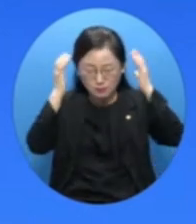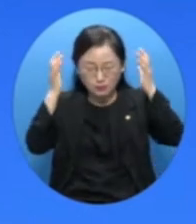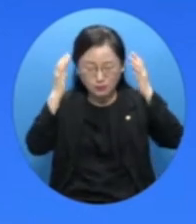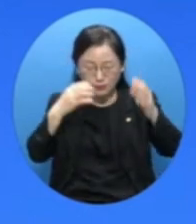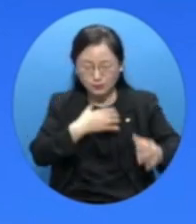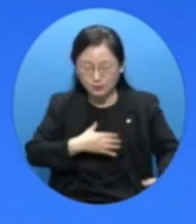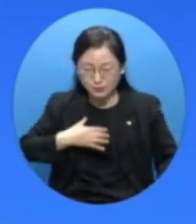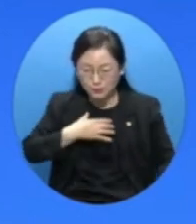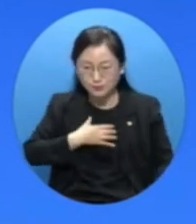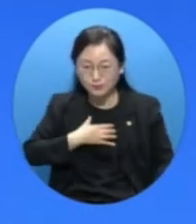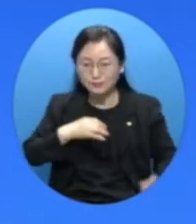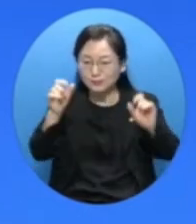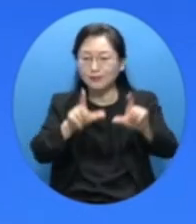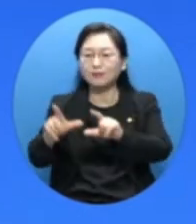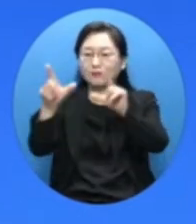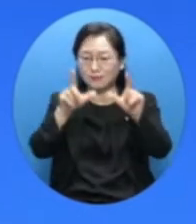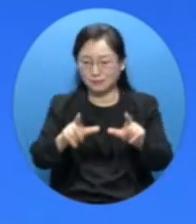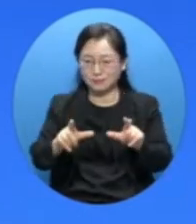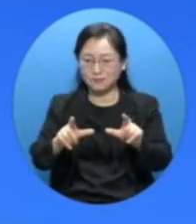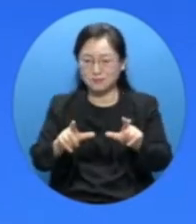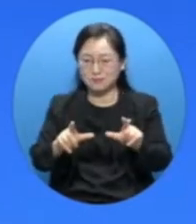속에 살아가는 나날이었습니다.